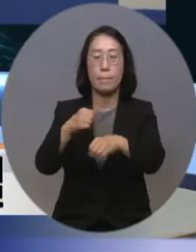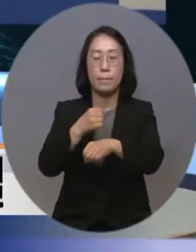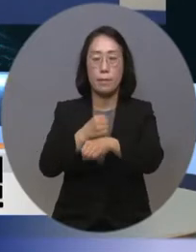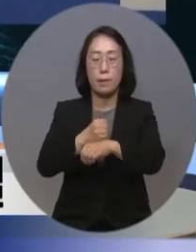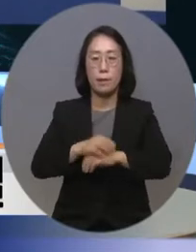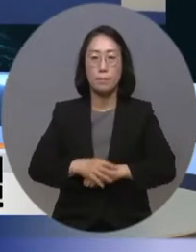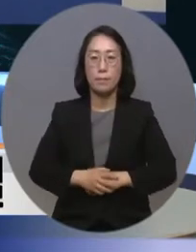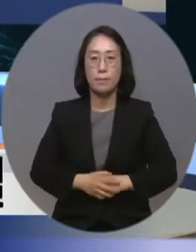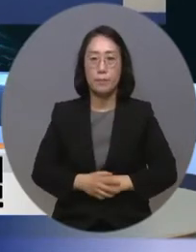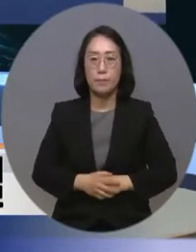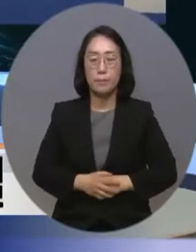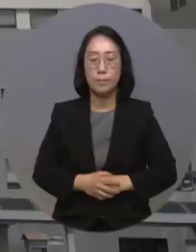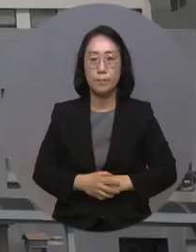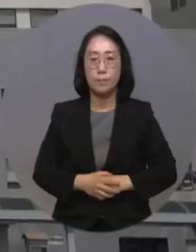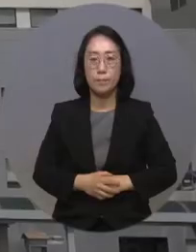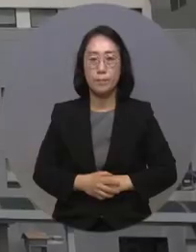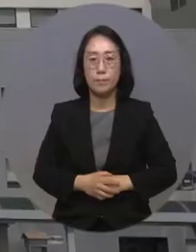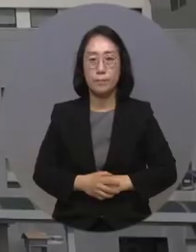기자입니다.